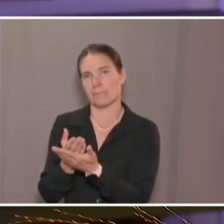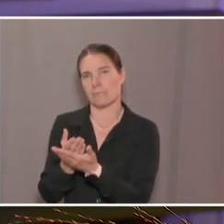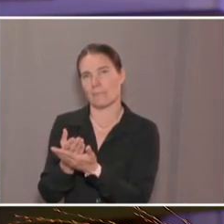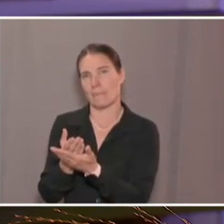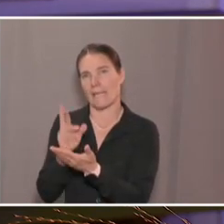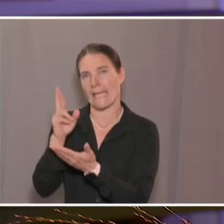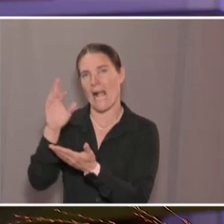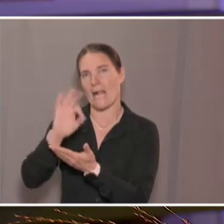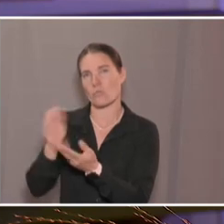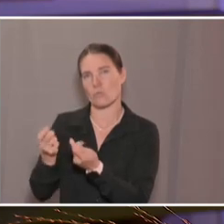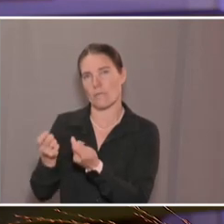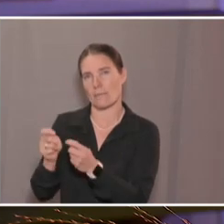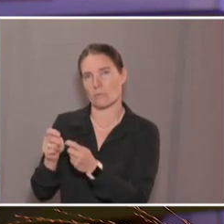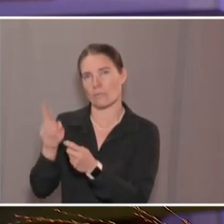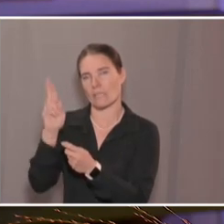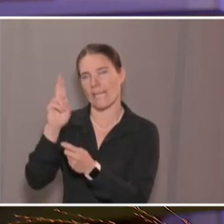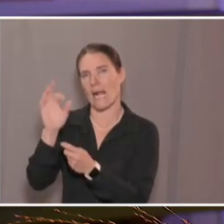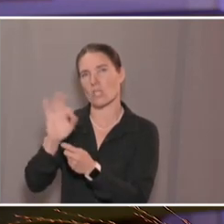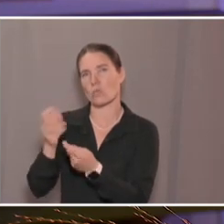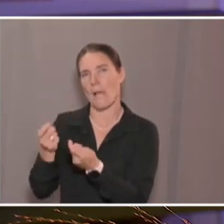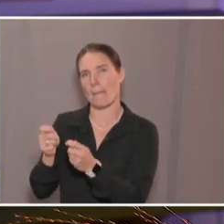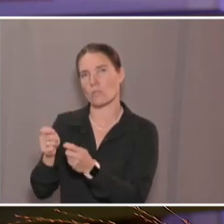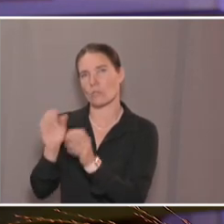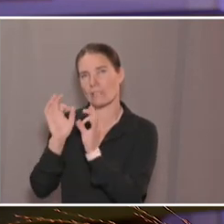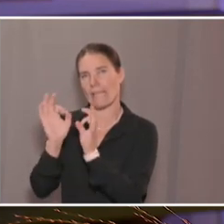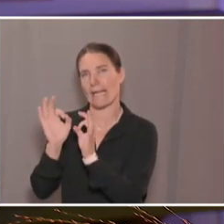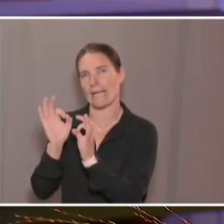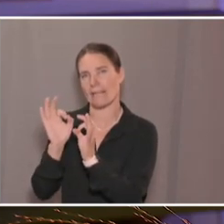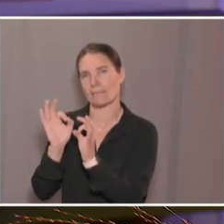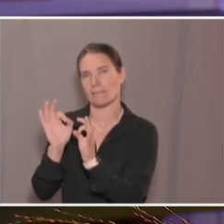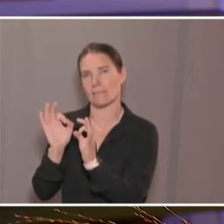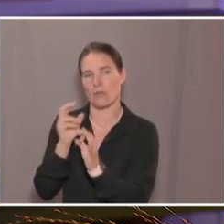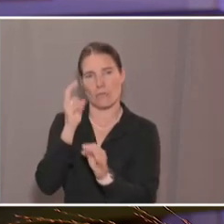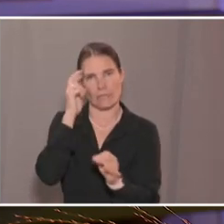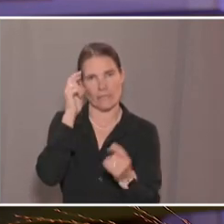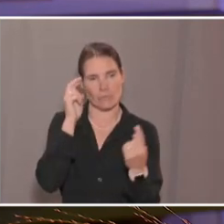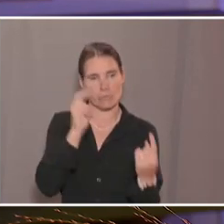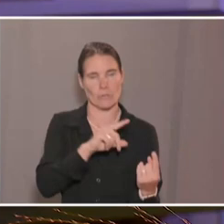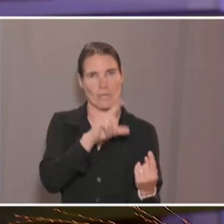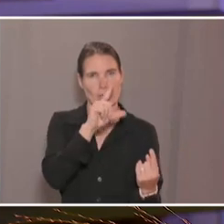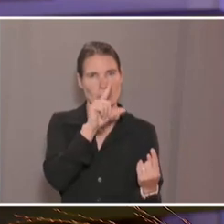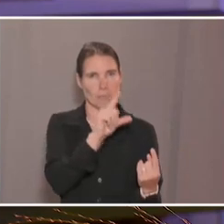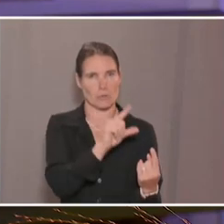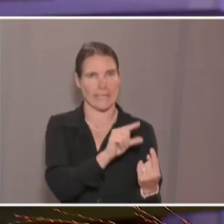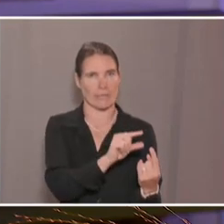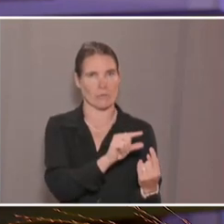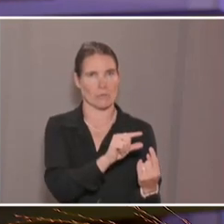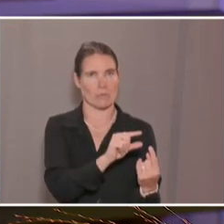von Realschullehrkräften das Rennen machte, sah sich Flensburg mit seiner Beschränkung auf